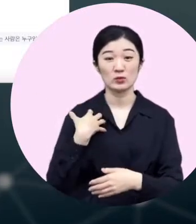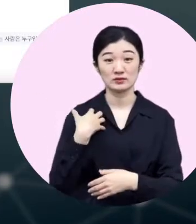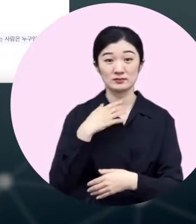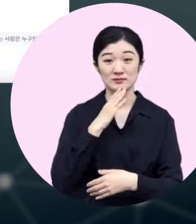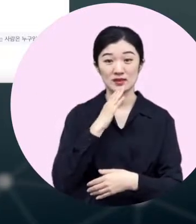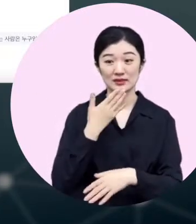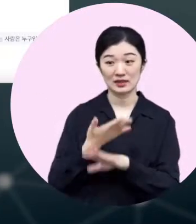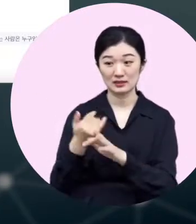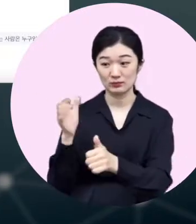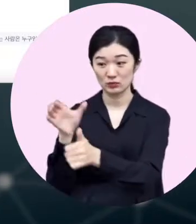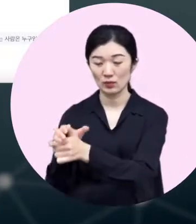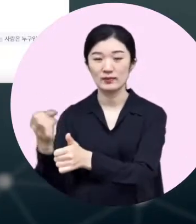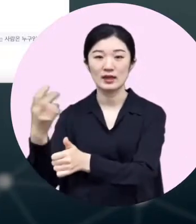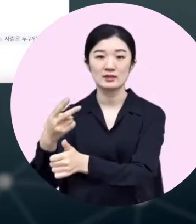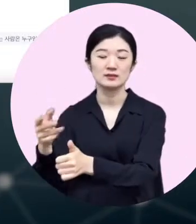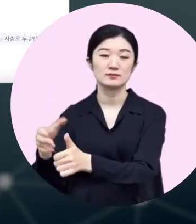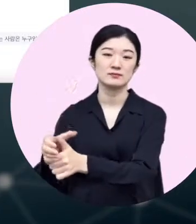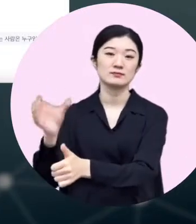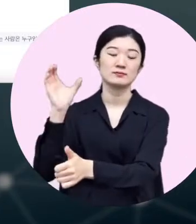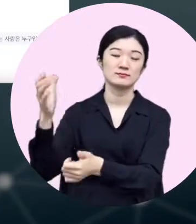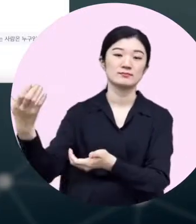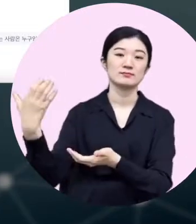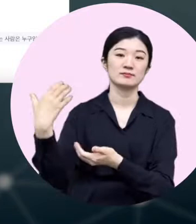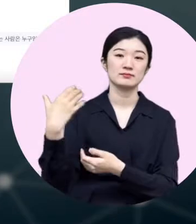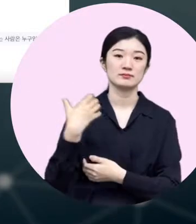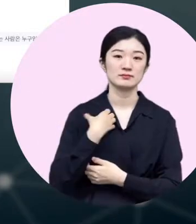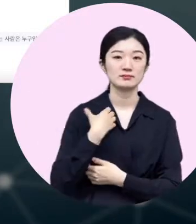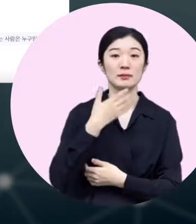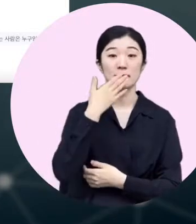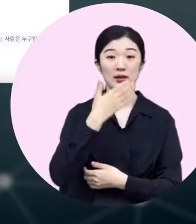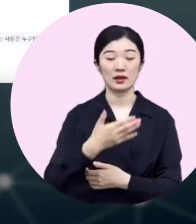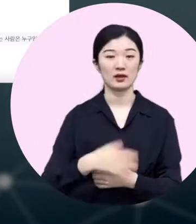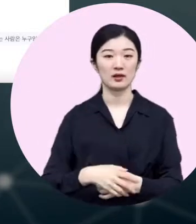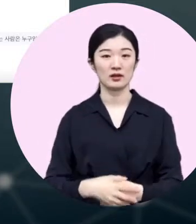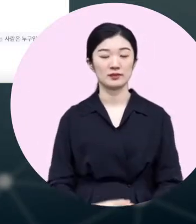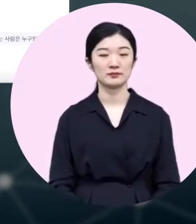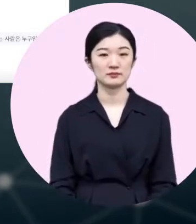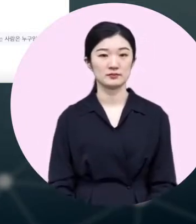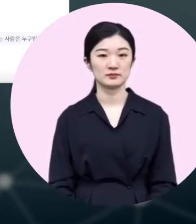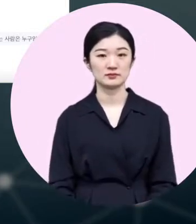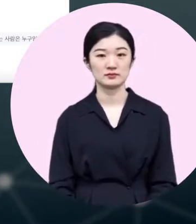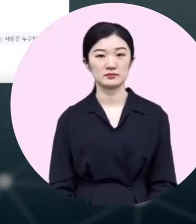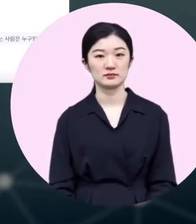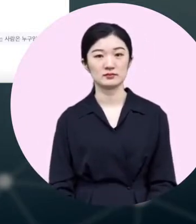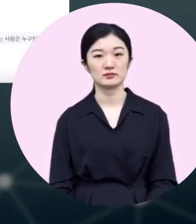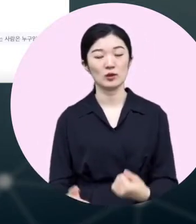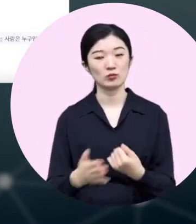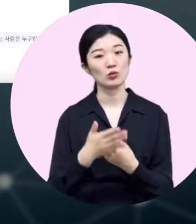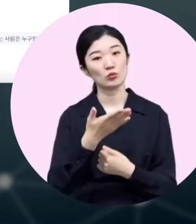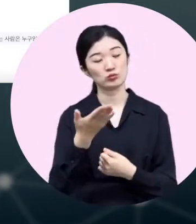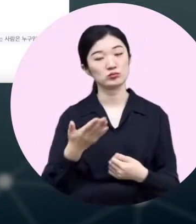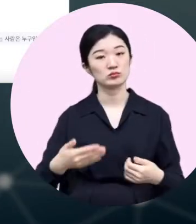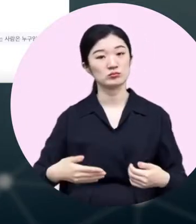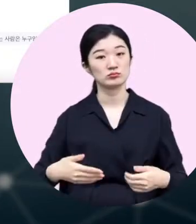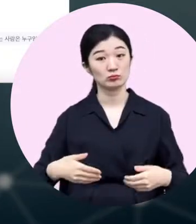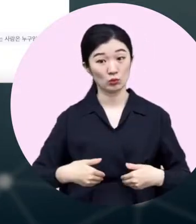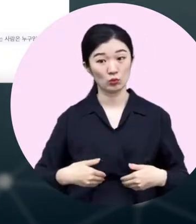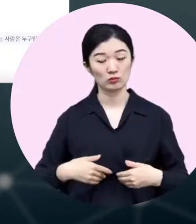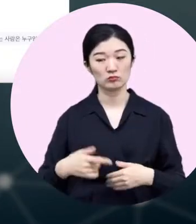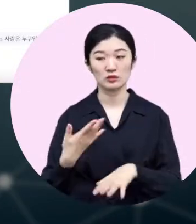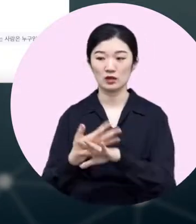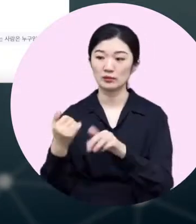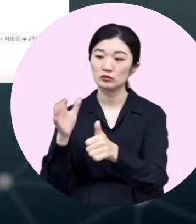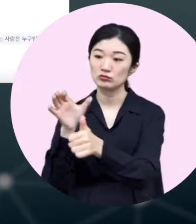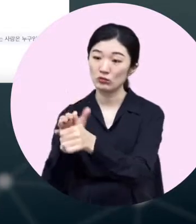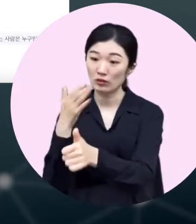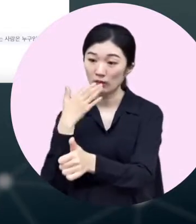회수 누르시면 다시 호스트가 이렇게 넘어오는 겁니다. 그렇죠? 그러니까 여러분들이 필요에 따라서는 누군가한테 호스트 권한을